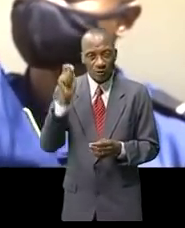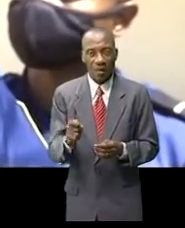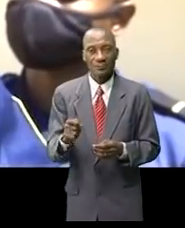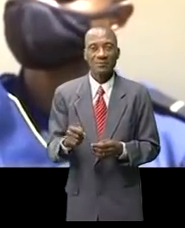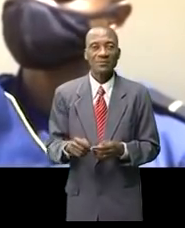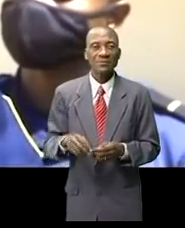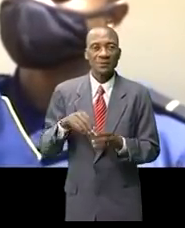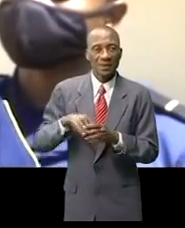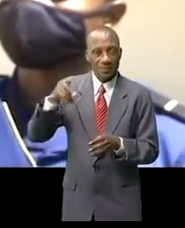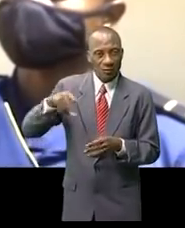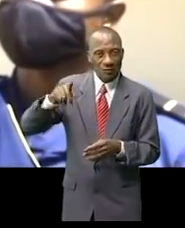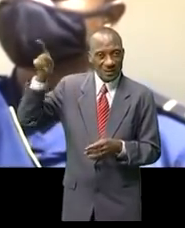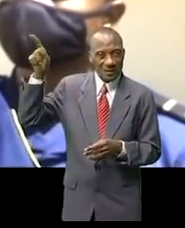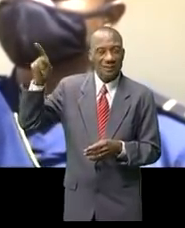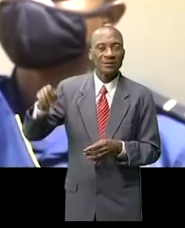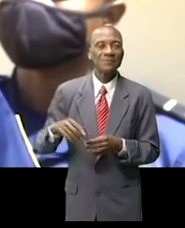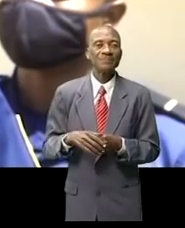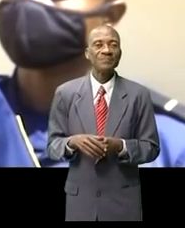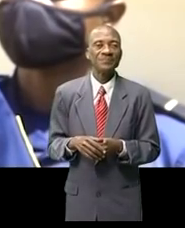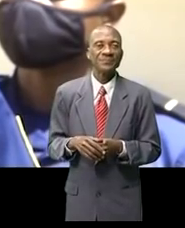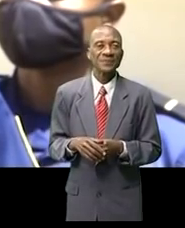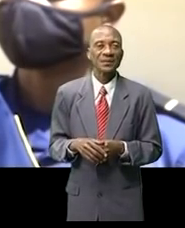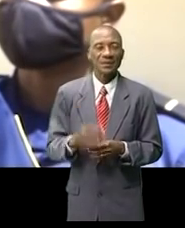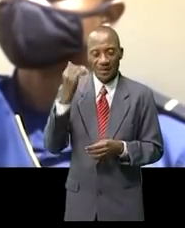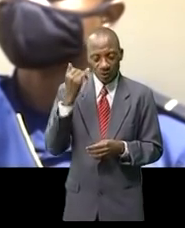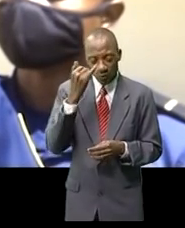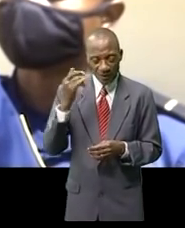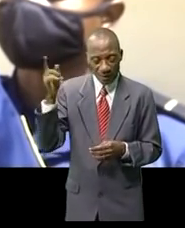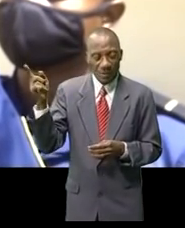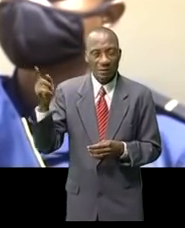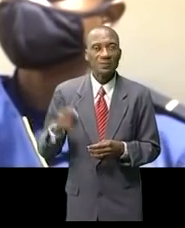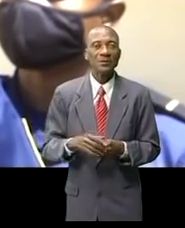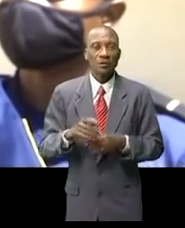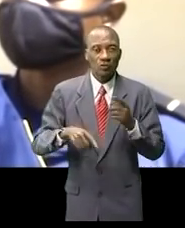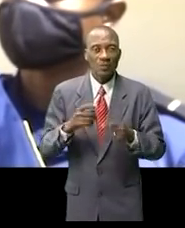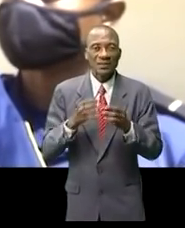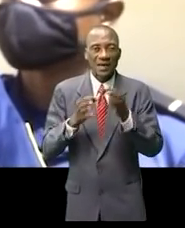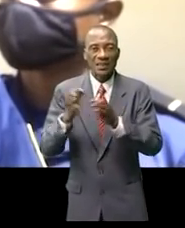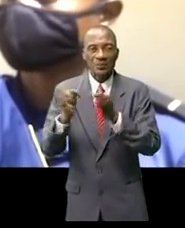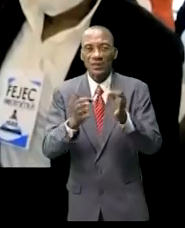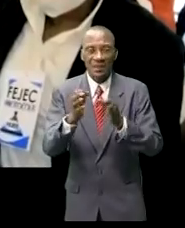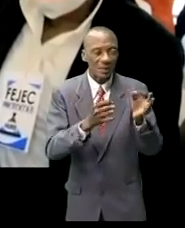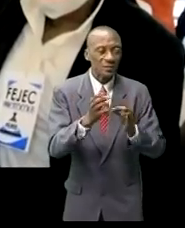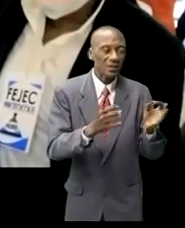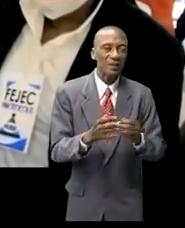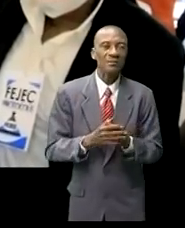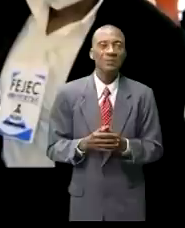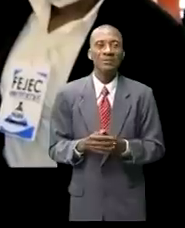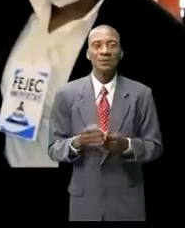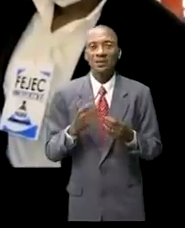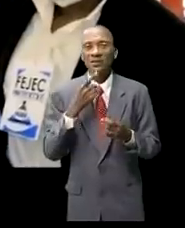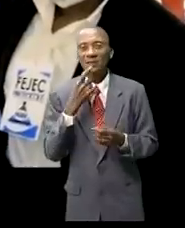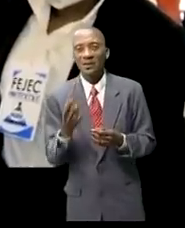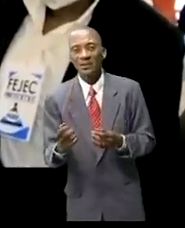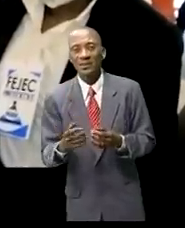tuer, croyant que tuer est une vertu, mais qui perdent leur temps. Mais il ne faut pas que cela arrive à nos enfants. Ce sont les antivaleurs